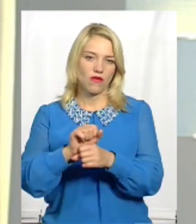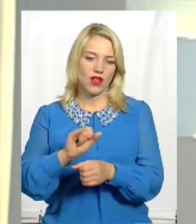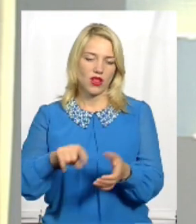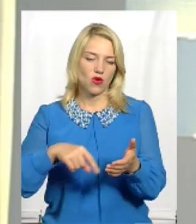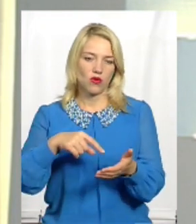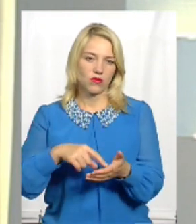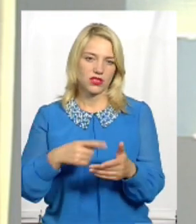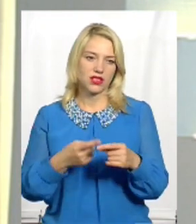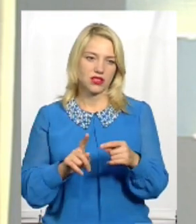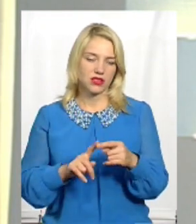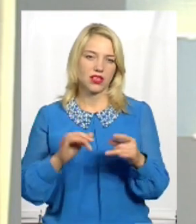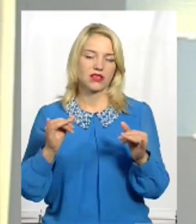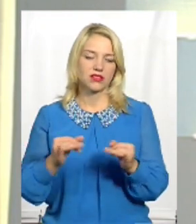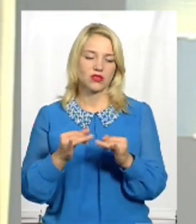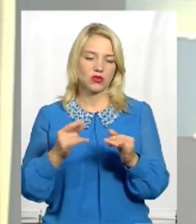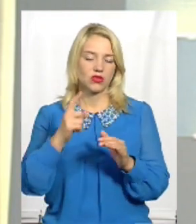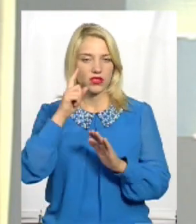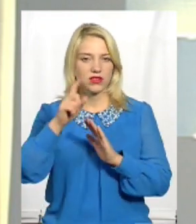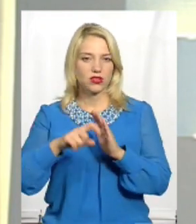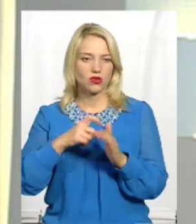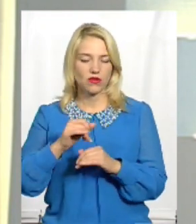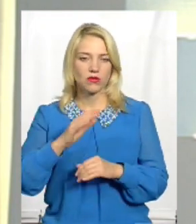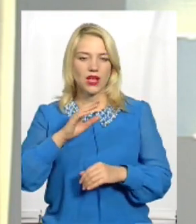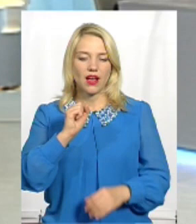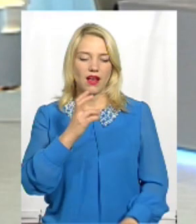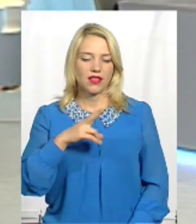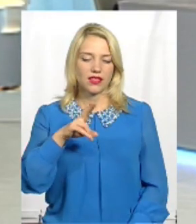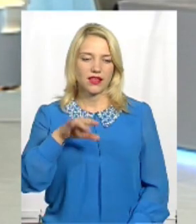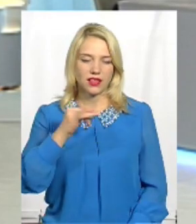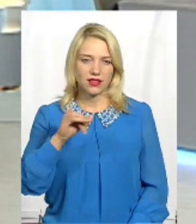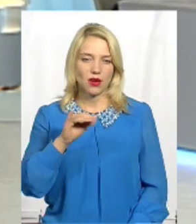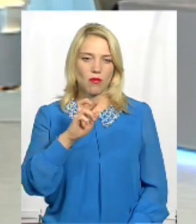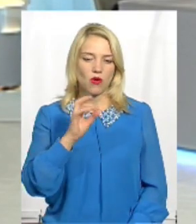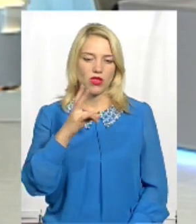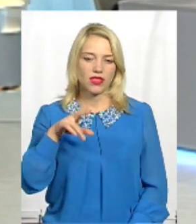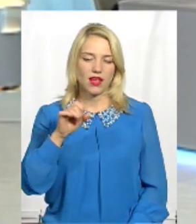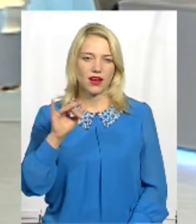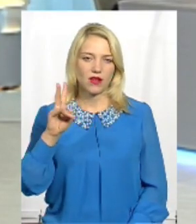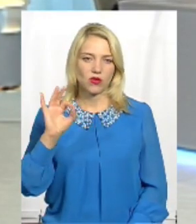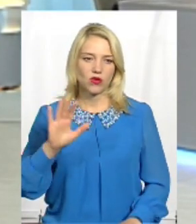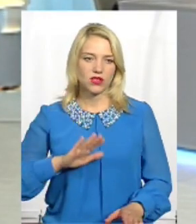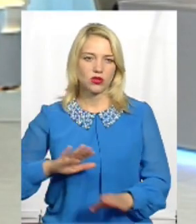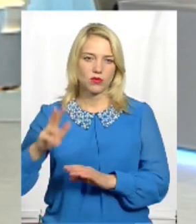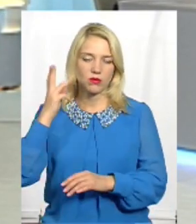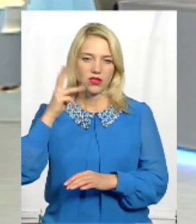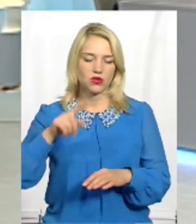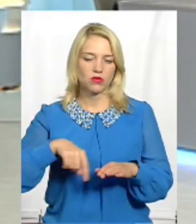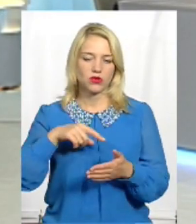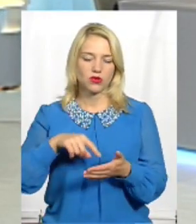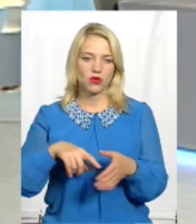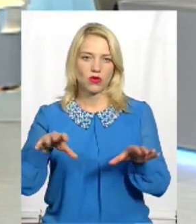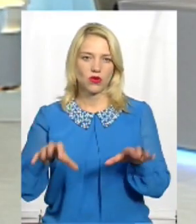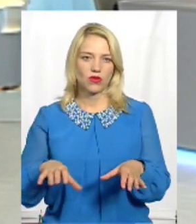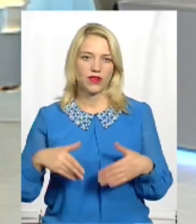Далі деталі цієї історії з'ясовуємо із Андрієм Бондаренком, заступником Хмельницького міського голови.